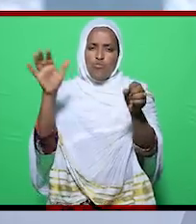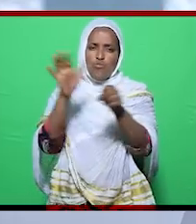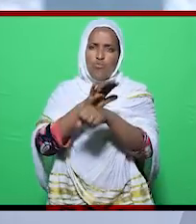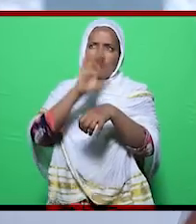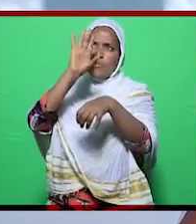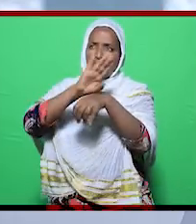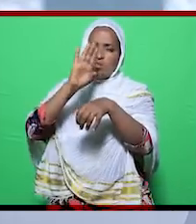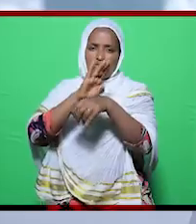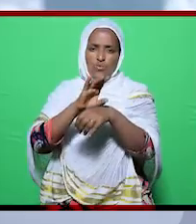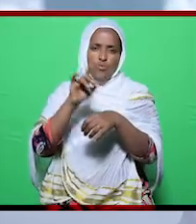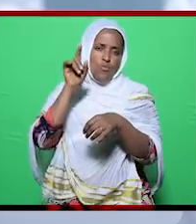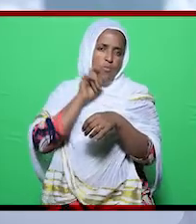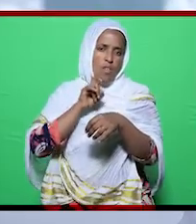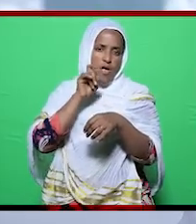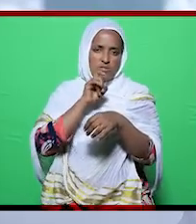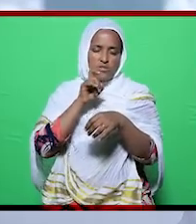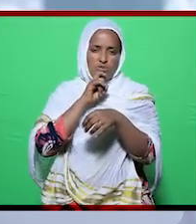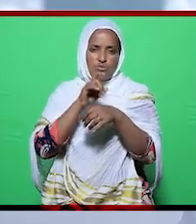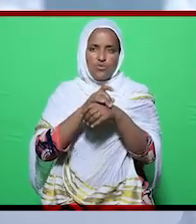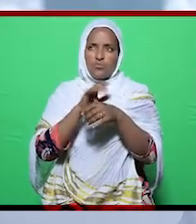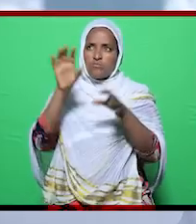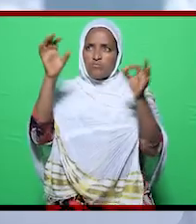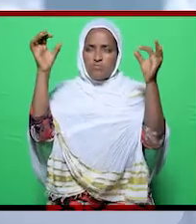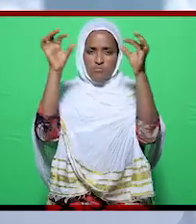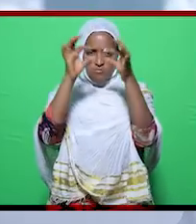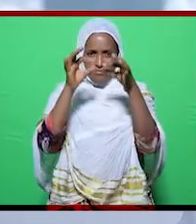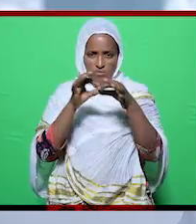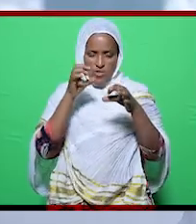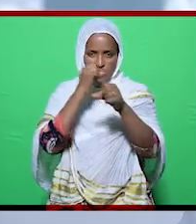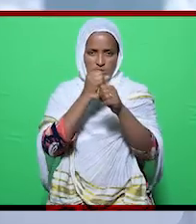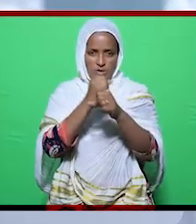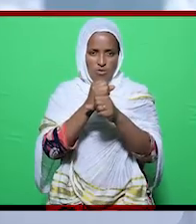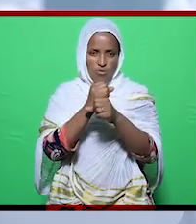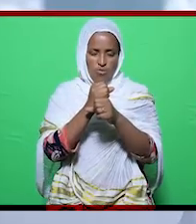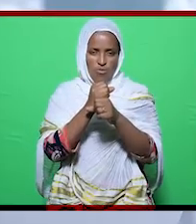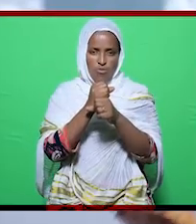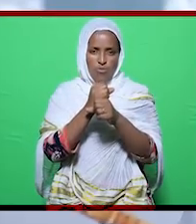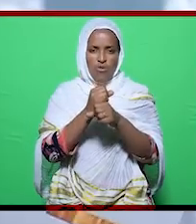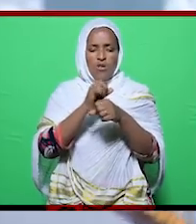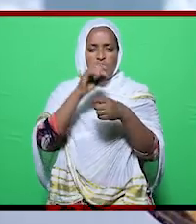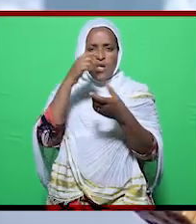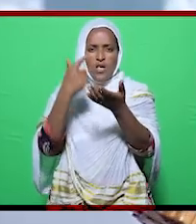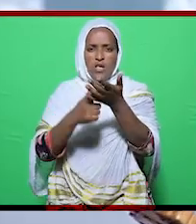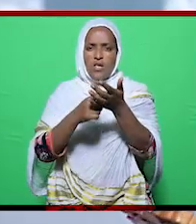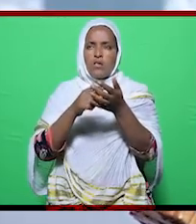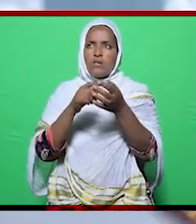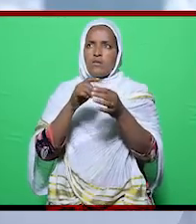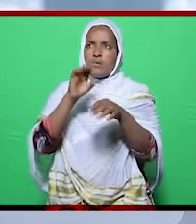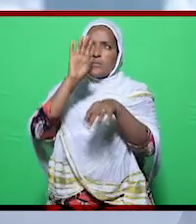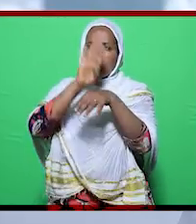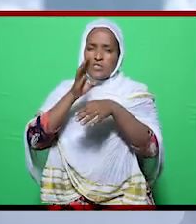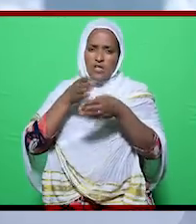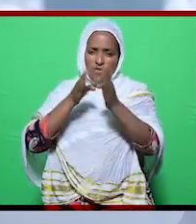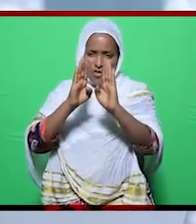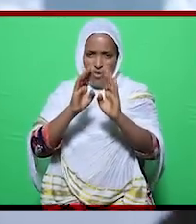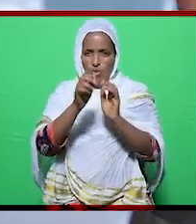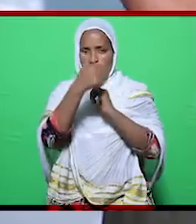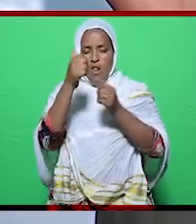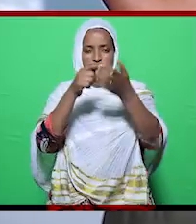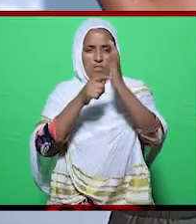የምንገዛው ማቴሪያል ምን አይነት ነው? እኔ እዚህ ከአዲስ አበባ 10 ኪሎ ሜትር አይሞላም፣ ሙሉ ቤተ